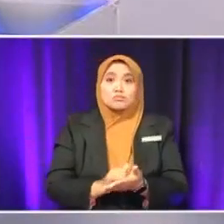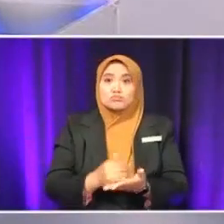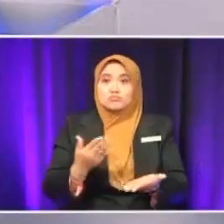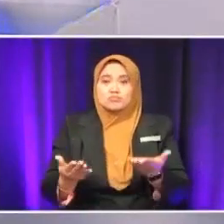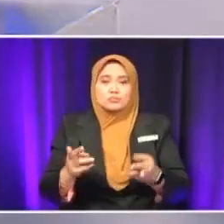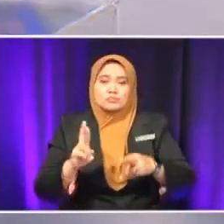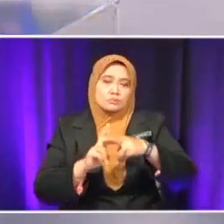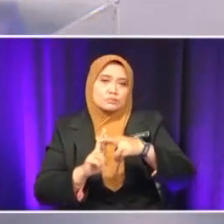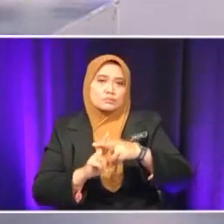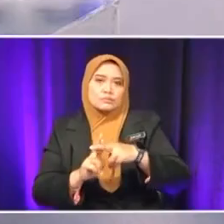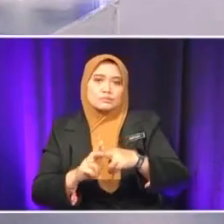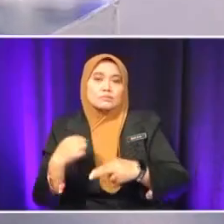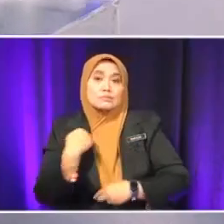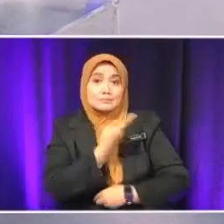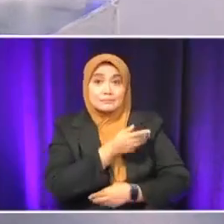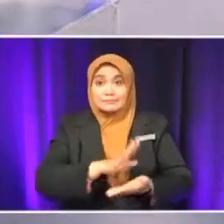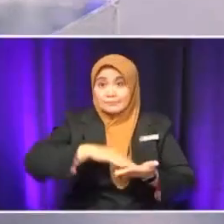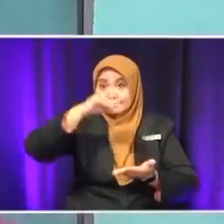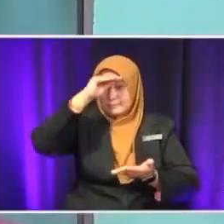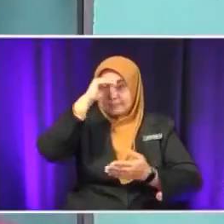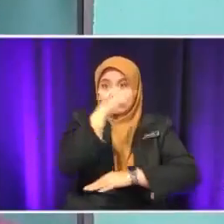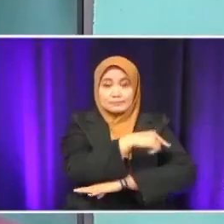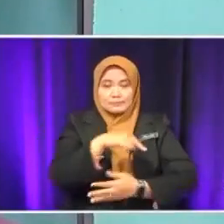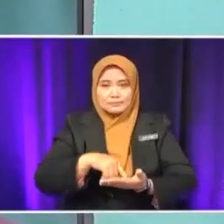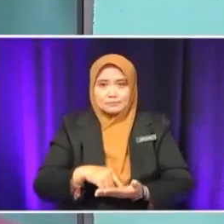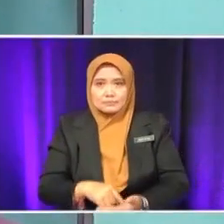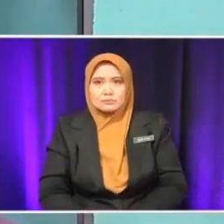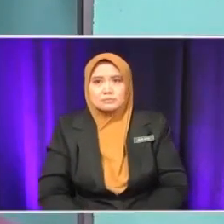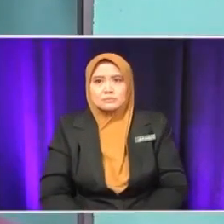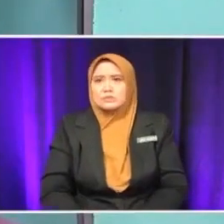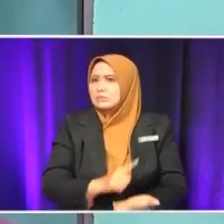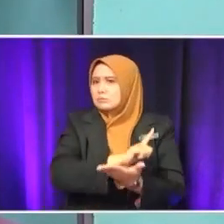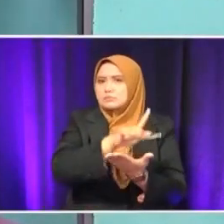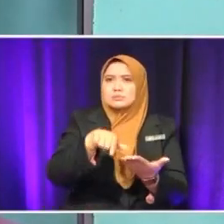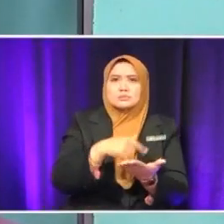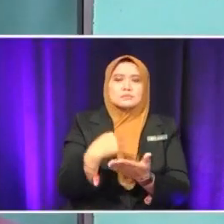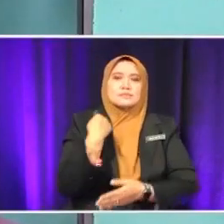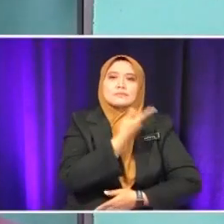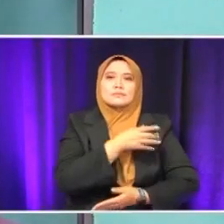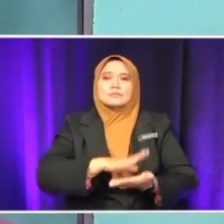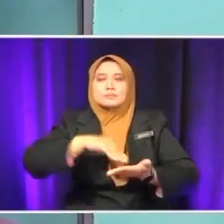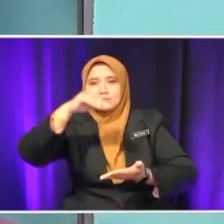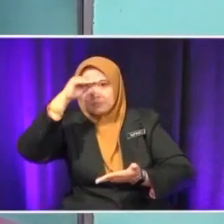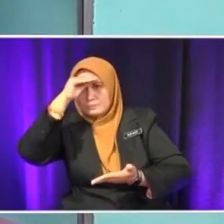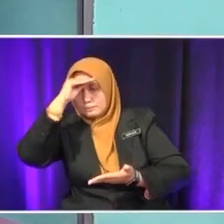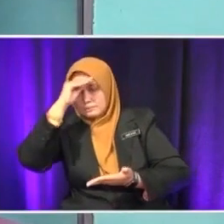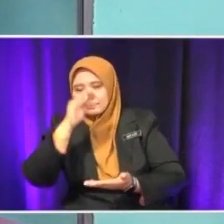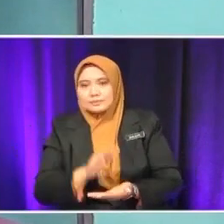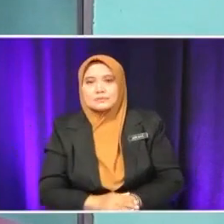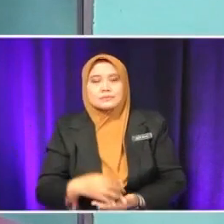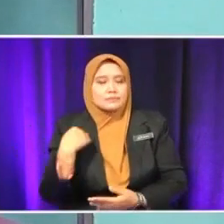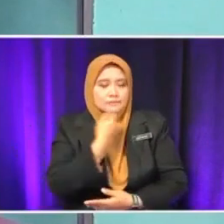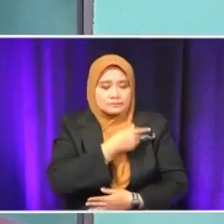rumusan tentang apa yang telah kita belajar hari ini, cikgu. Silakan. Okey, jadi secara keseluruhannya, apa yang kita belajar hari ini ialah kita dah